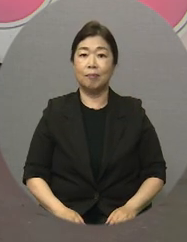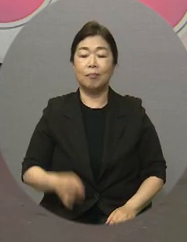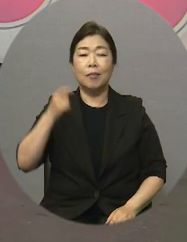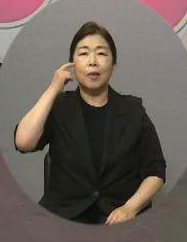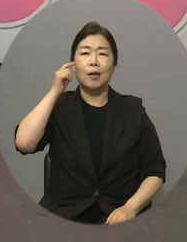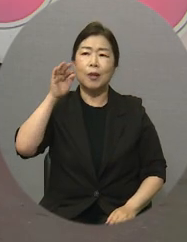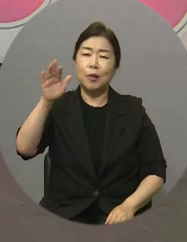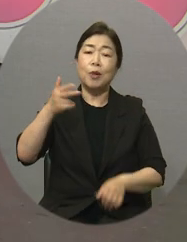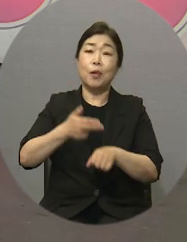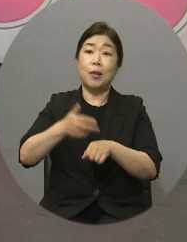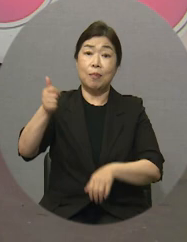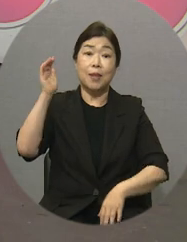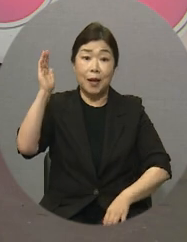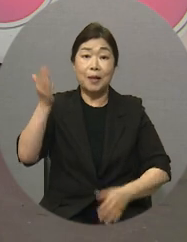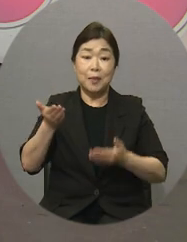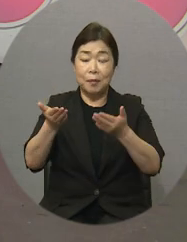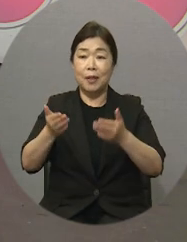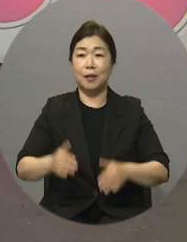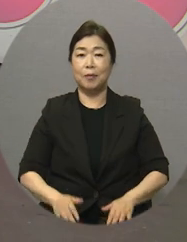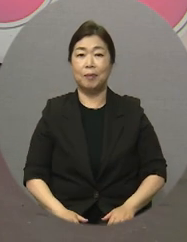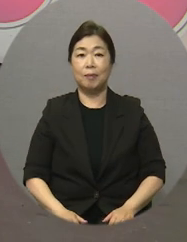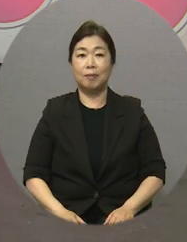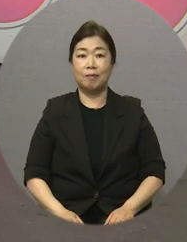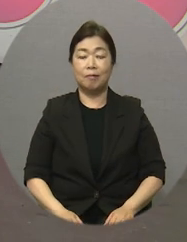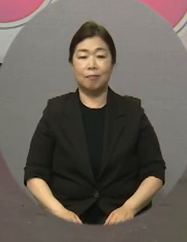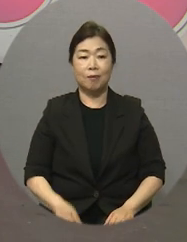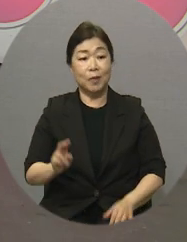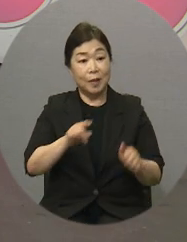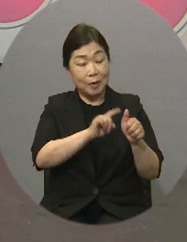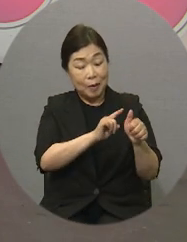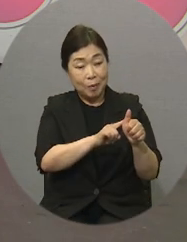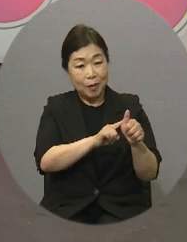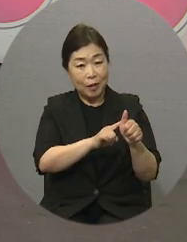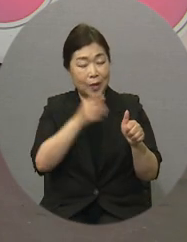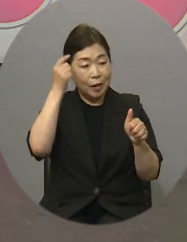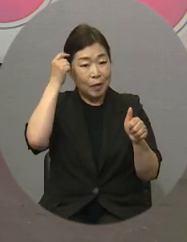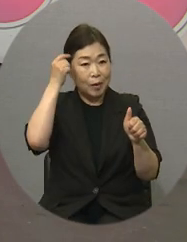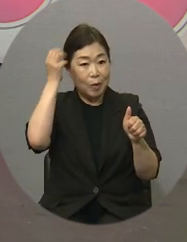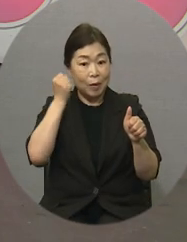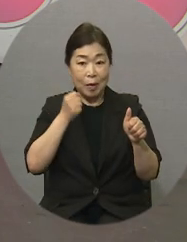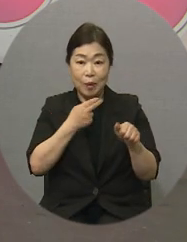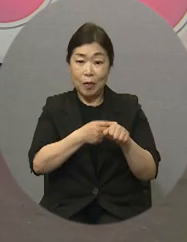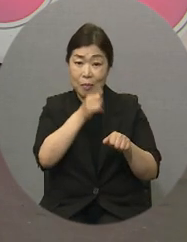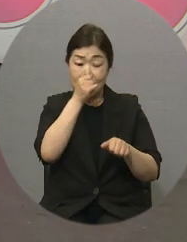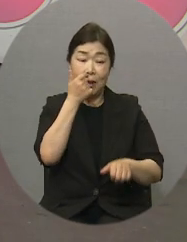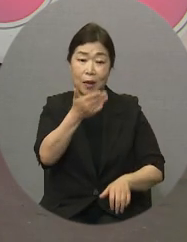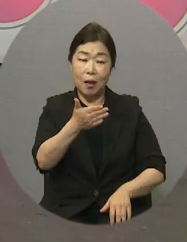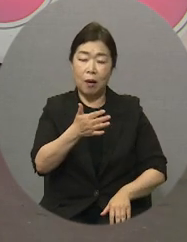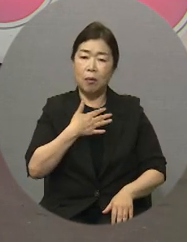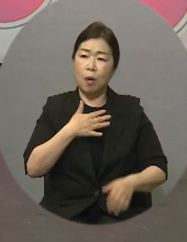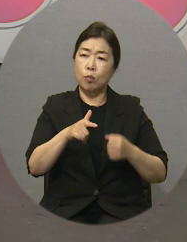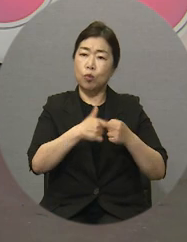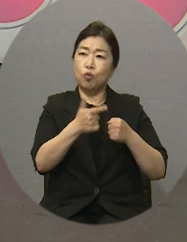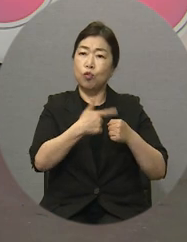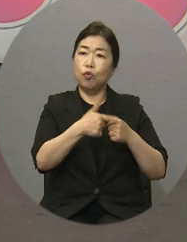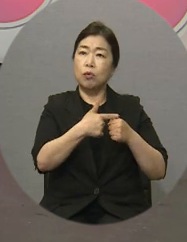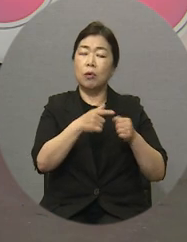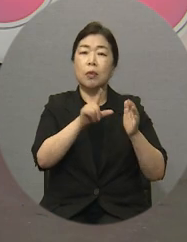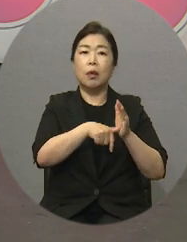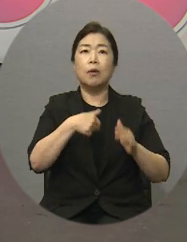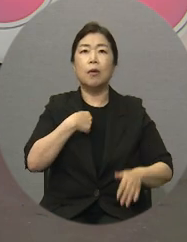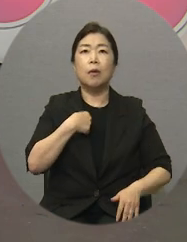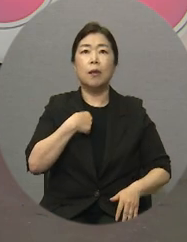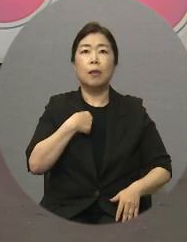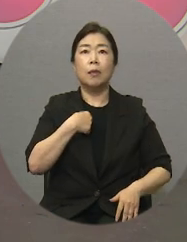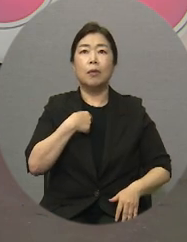선생님 이야기 들려드렸습니다. 우리 민석 씨도 좀 기억나는 선생님 있으세요? 네, 초등학교 6학년 때 나름 네.